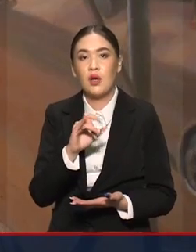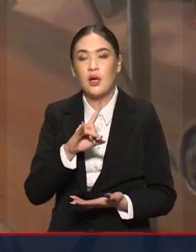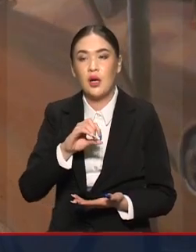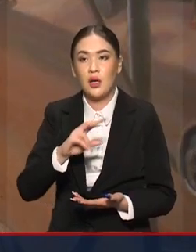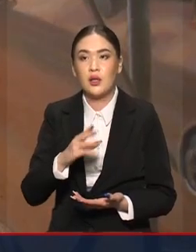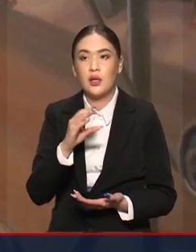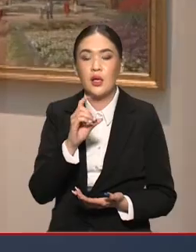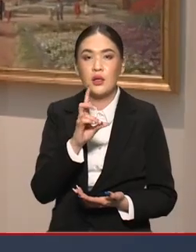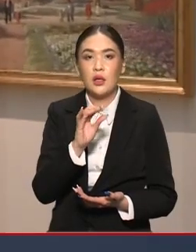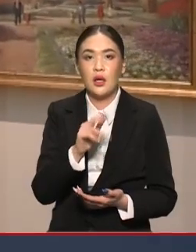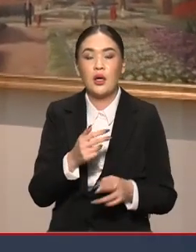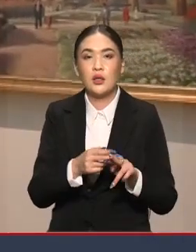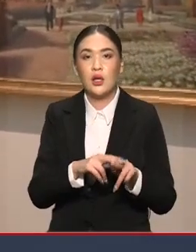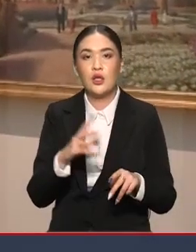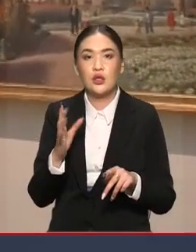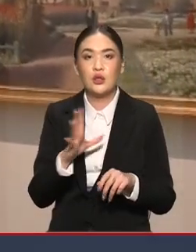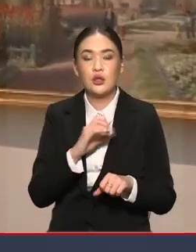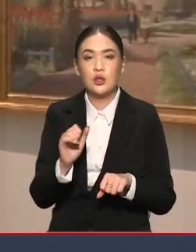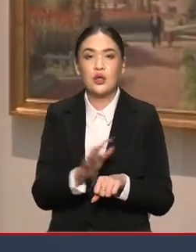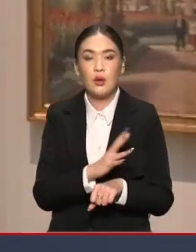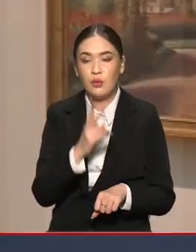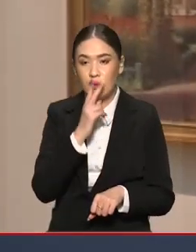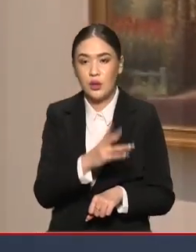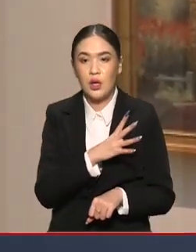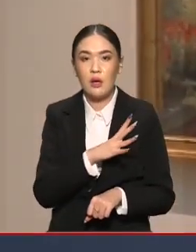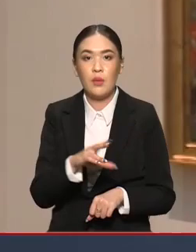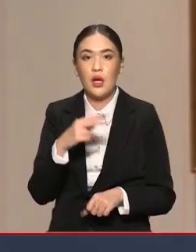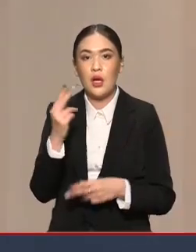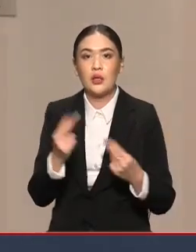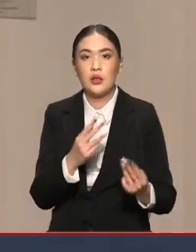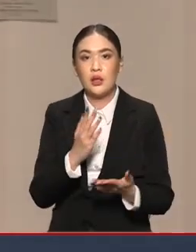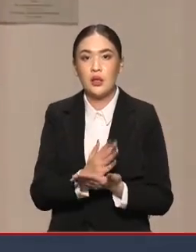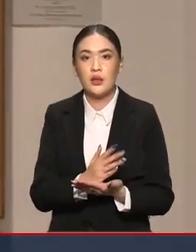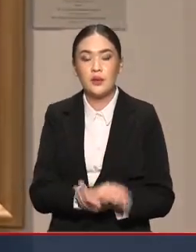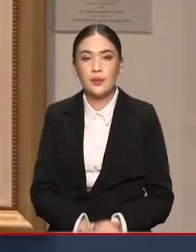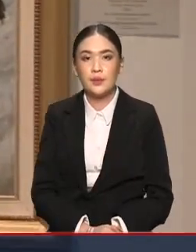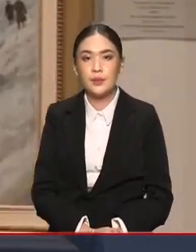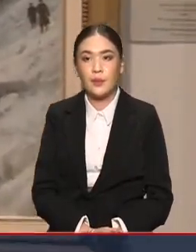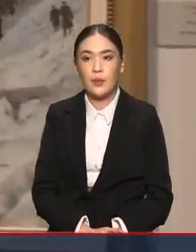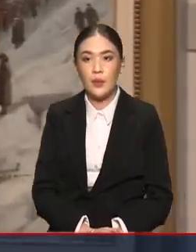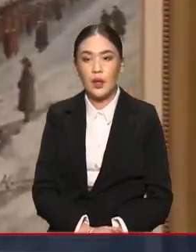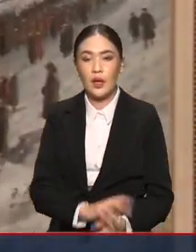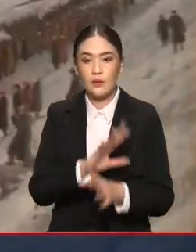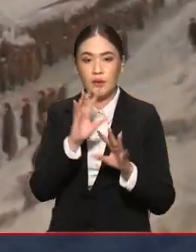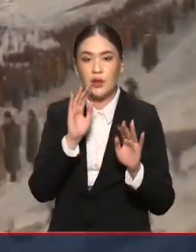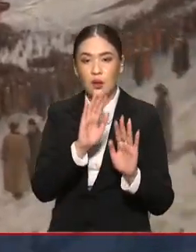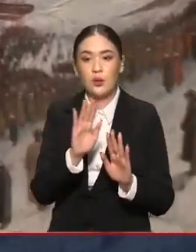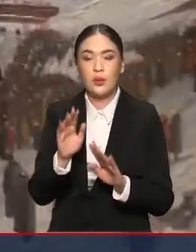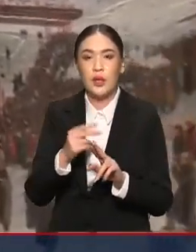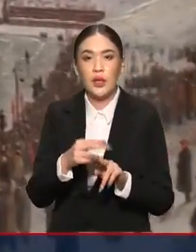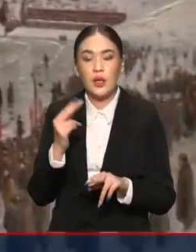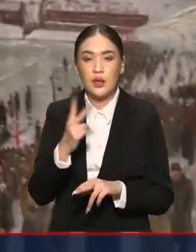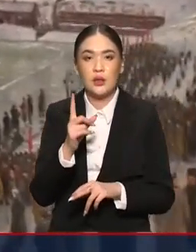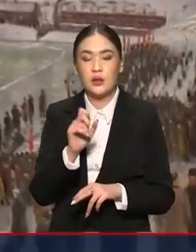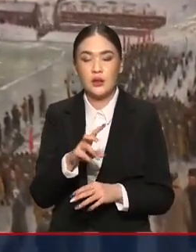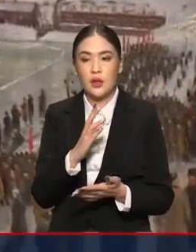салынған. Ішінде тіпті шебердің жақындары көрмеген тың картиналар бар. Бұл көрменің жаңағы екі залдан